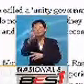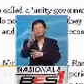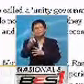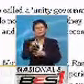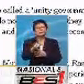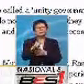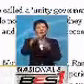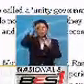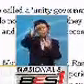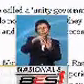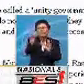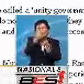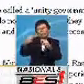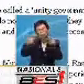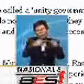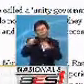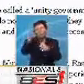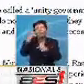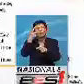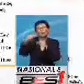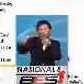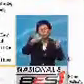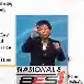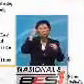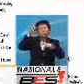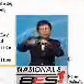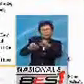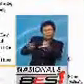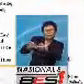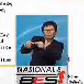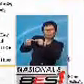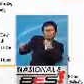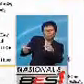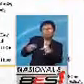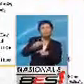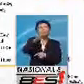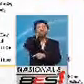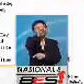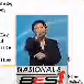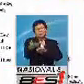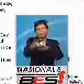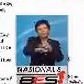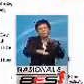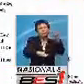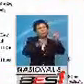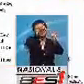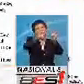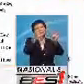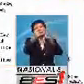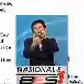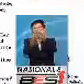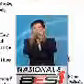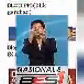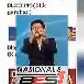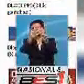permusuhan politik dan percaya musuh politik tidak harus dilayan sebagai musuh allaharaham yang meninggal dunia pada 14 Januari